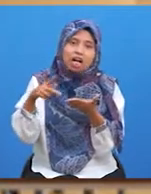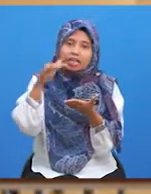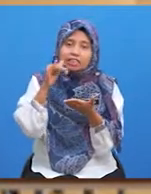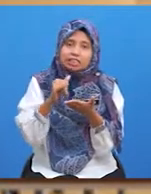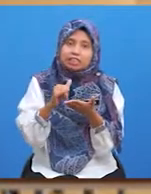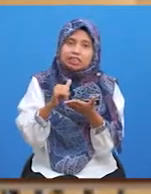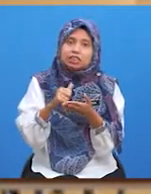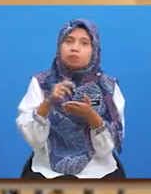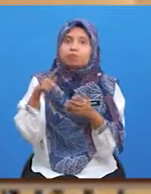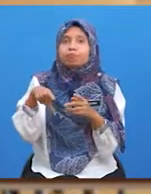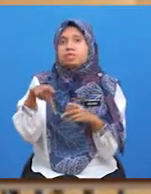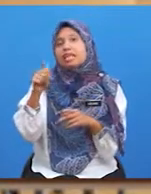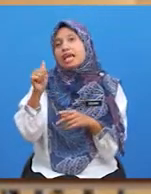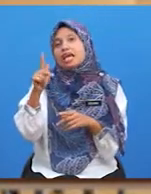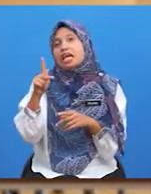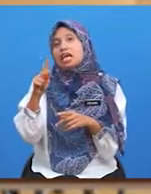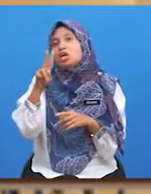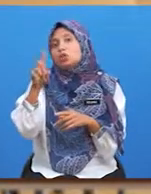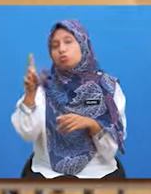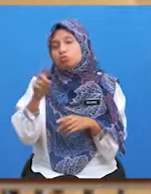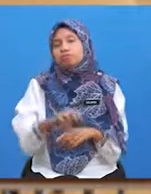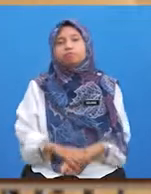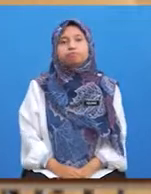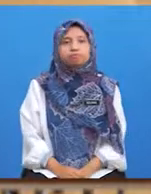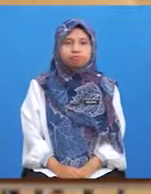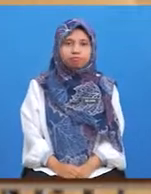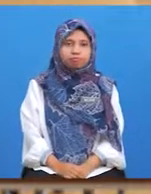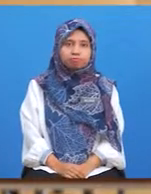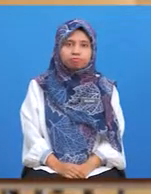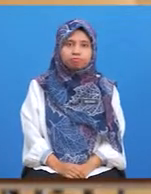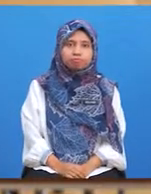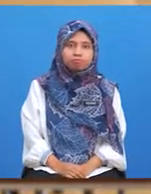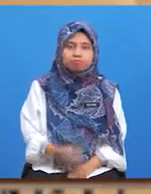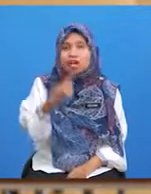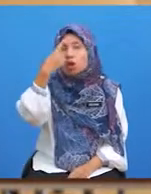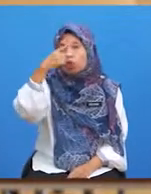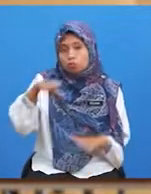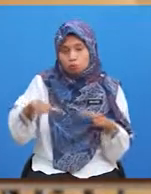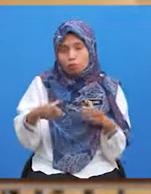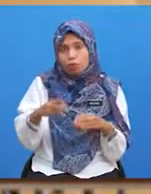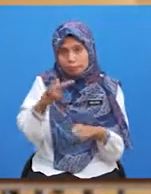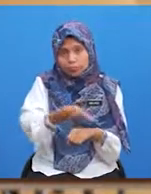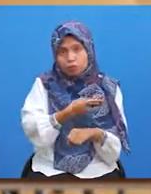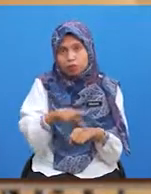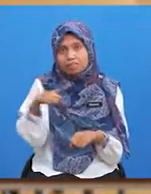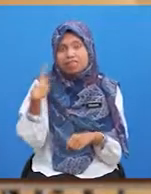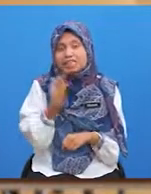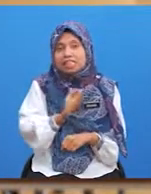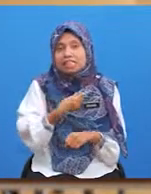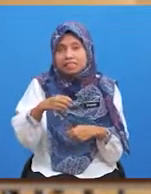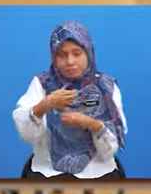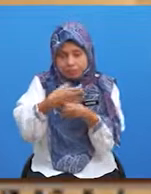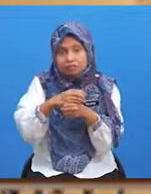iaitu PAK 21. Untuk membina pantun, kita cipta